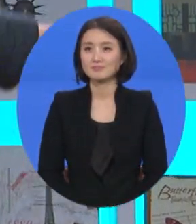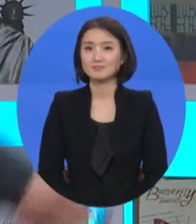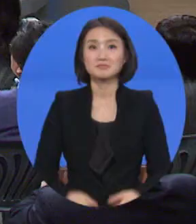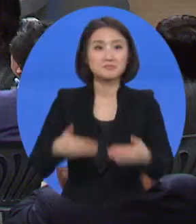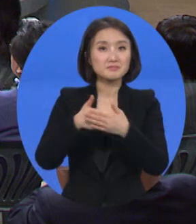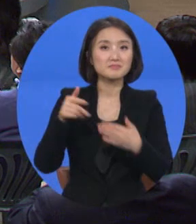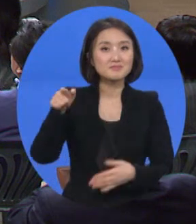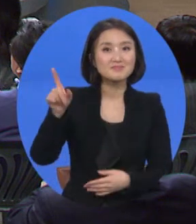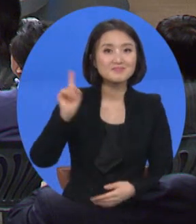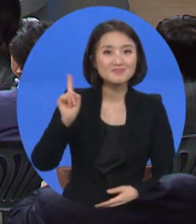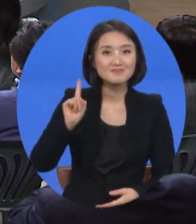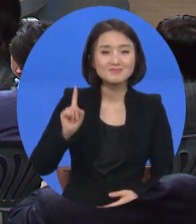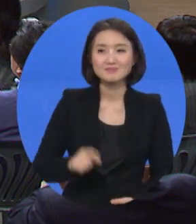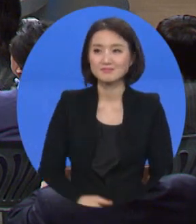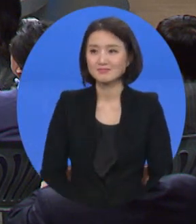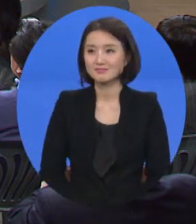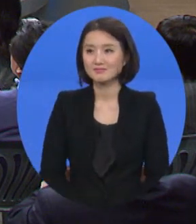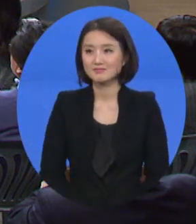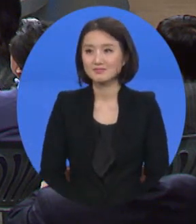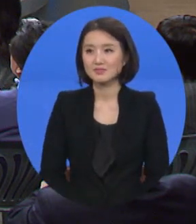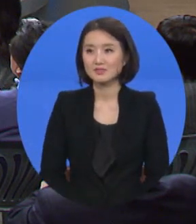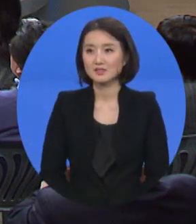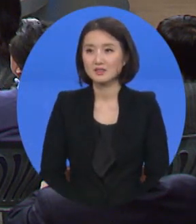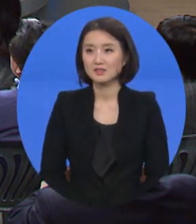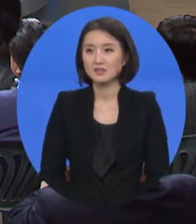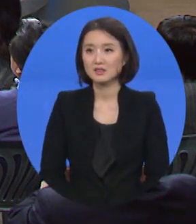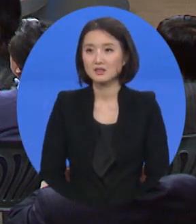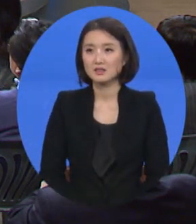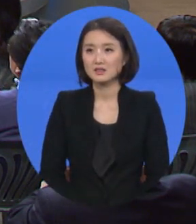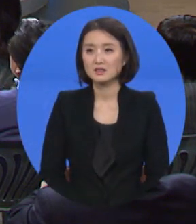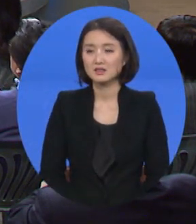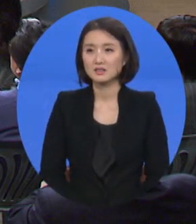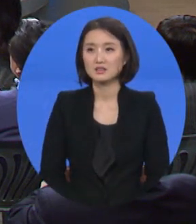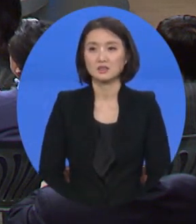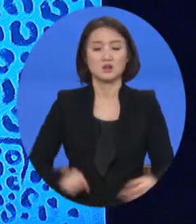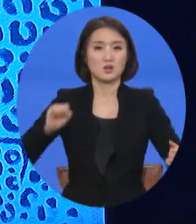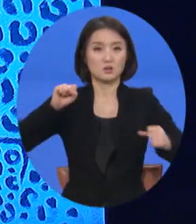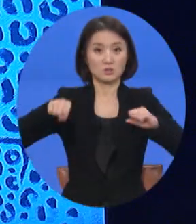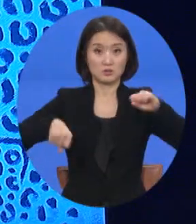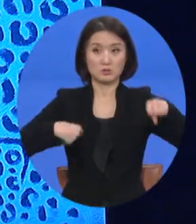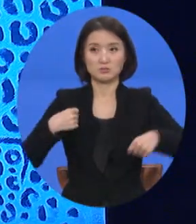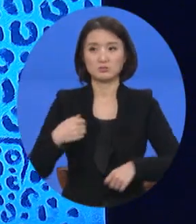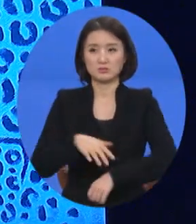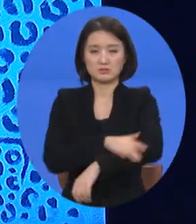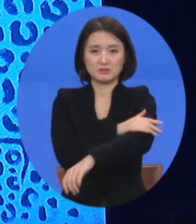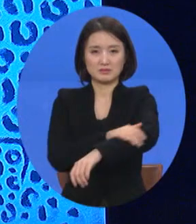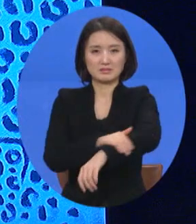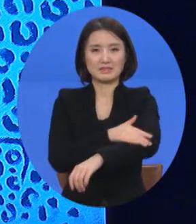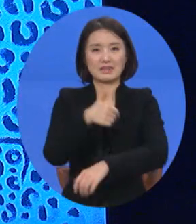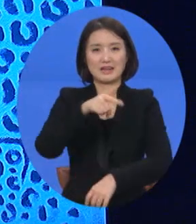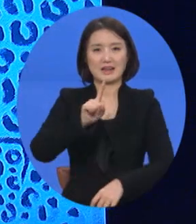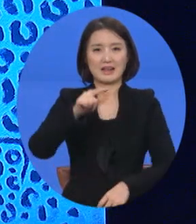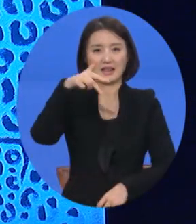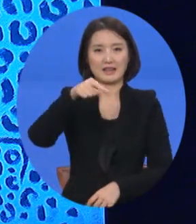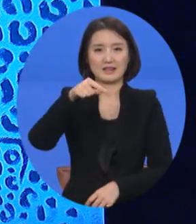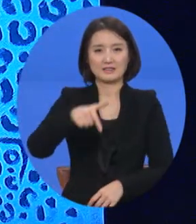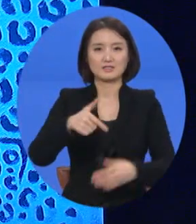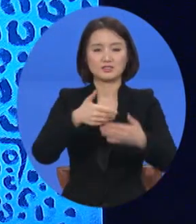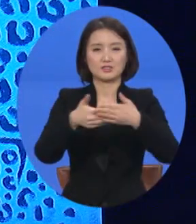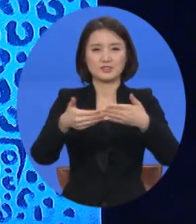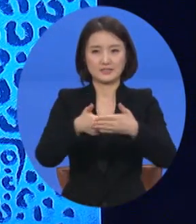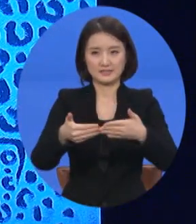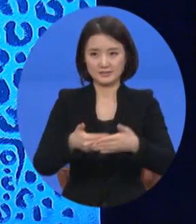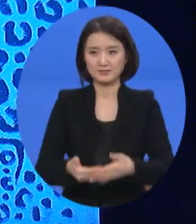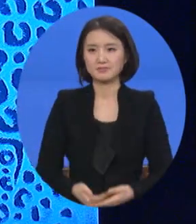뭘 그린 그림 일까요 어떤 동물의 가죽을 그린 그림입니다 예 그렇습니다 표범의 껍질